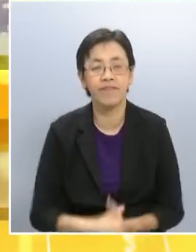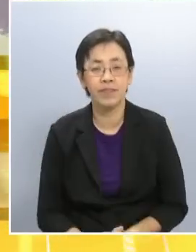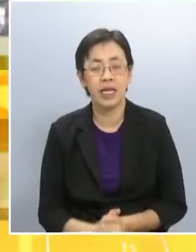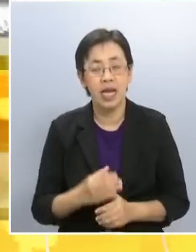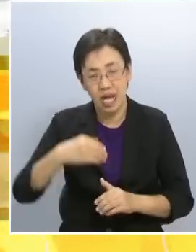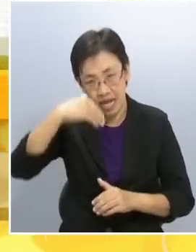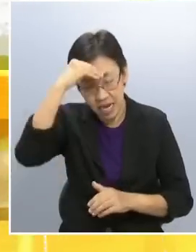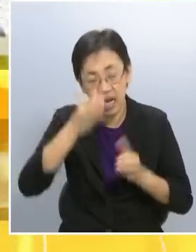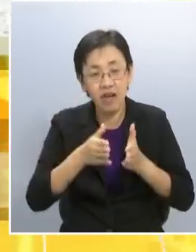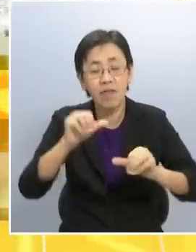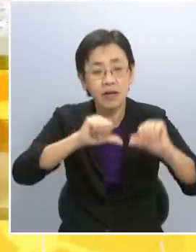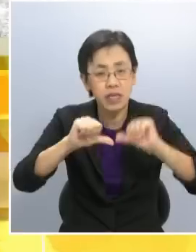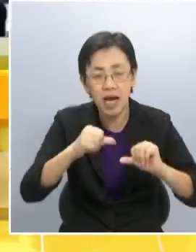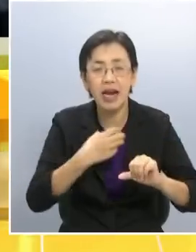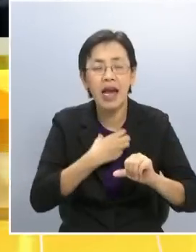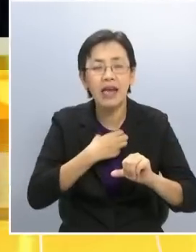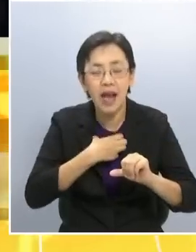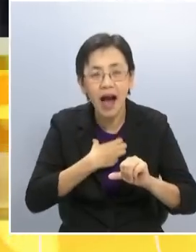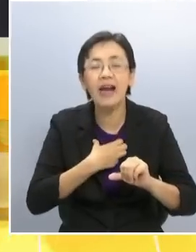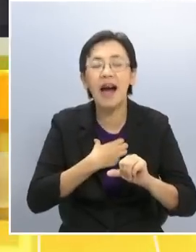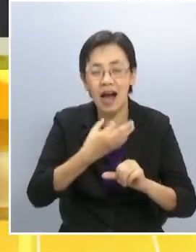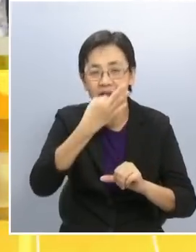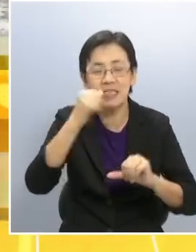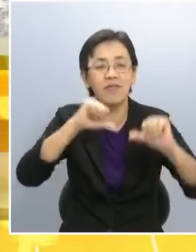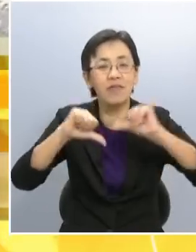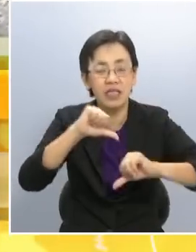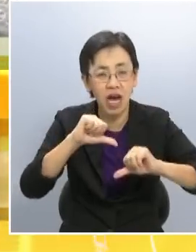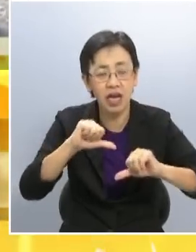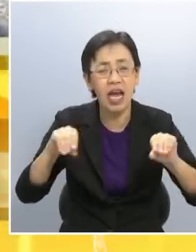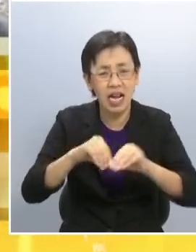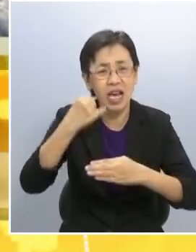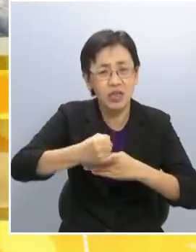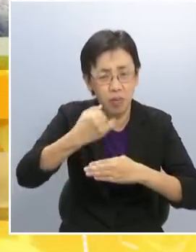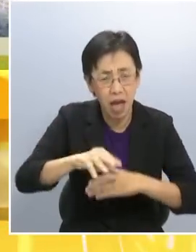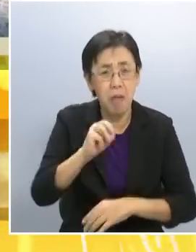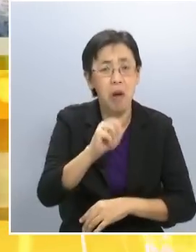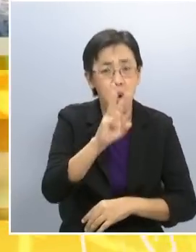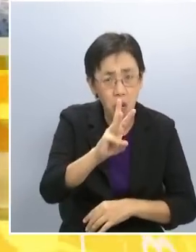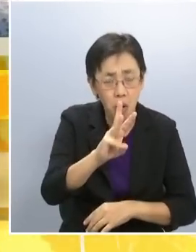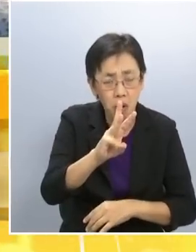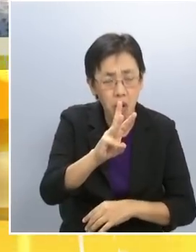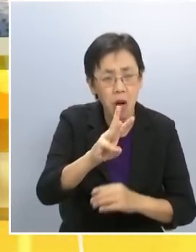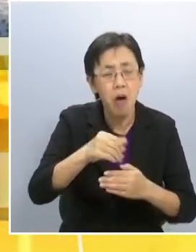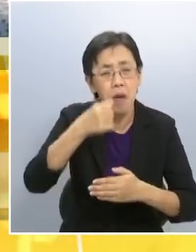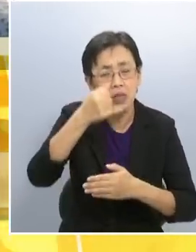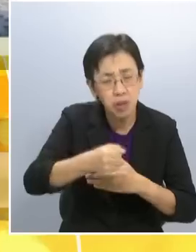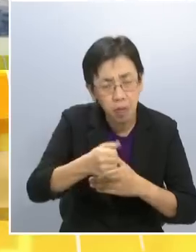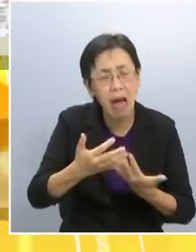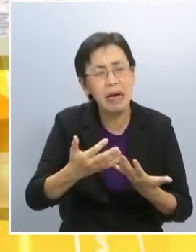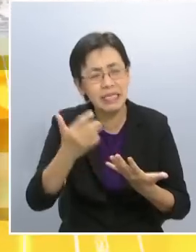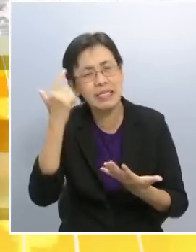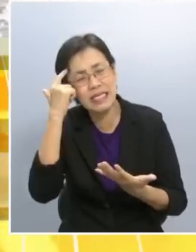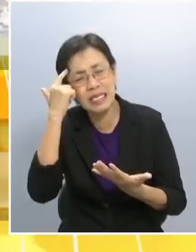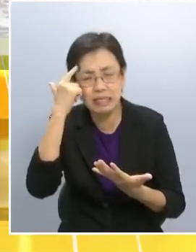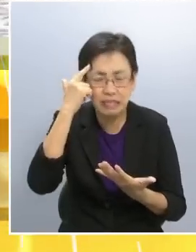ากจะเป็นนักวิทยาศาสตร์น้องกำลังจะเรียนจบอยู่แล้วเพราะเรียนม.6 อนาคตก็จบจริง